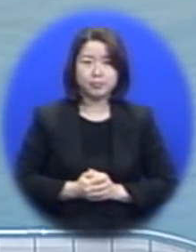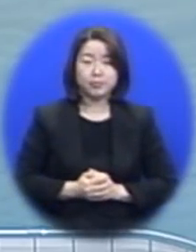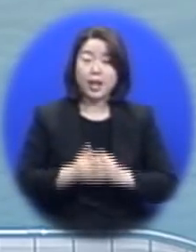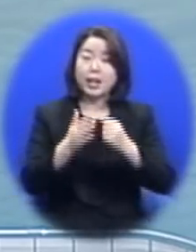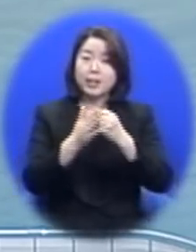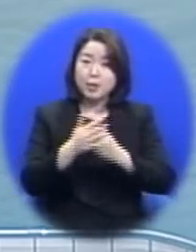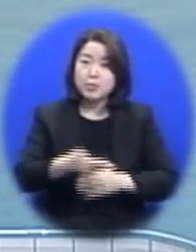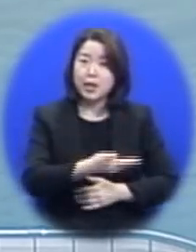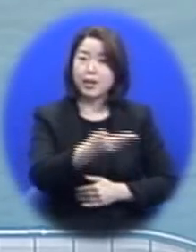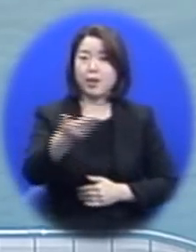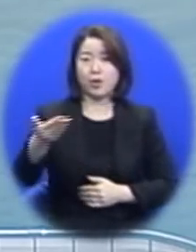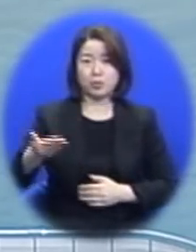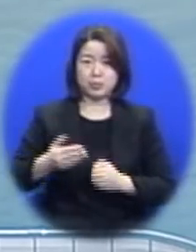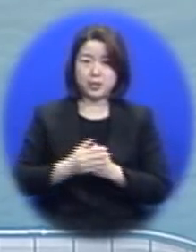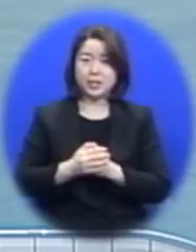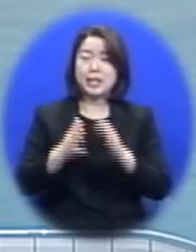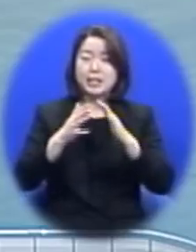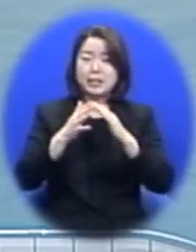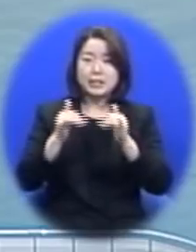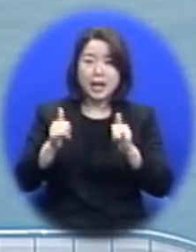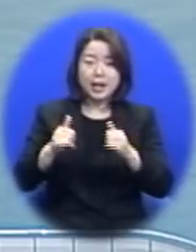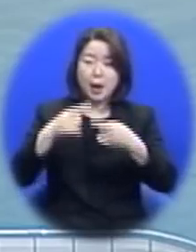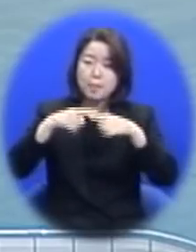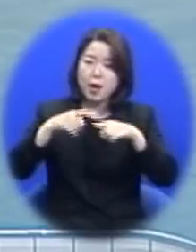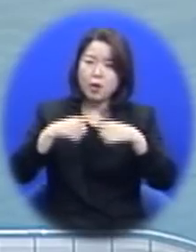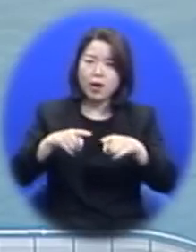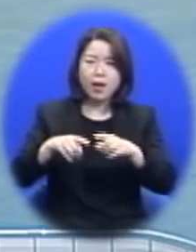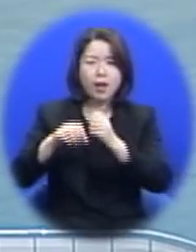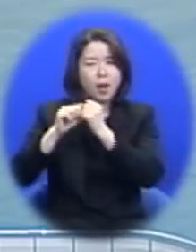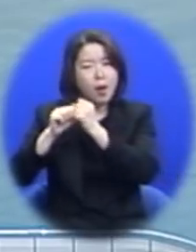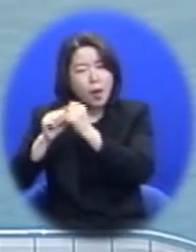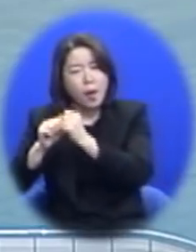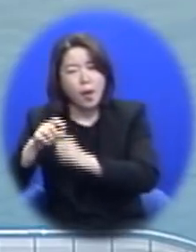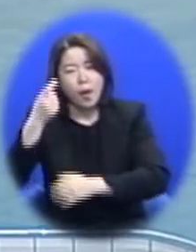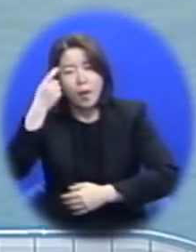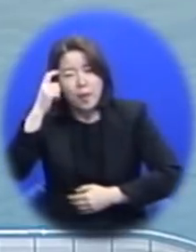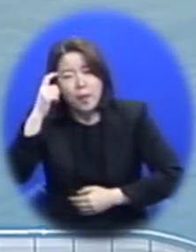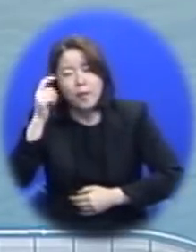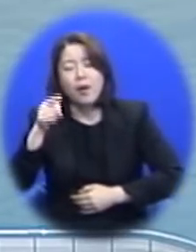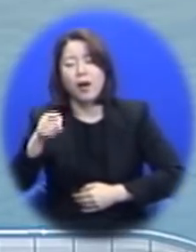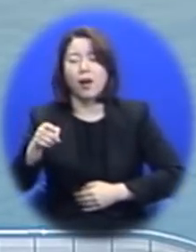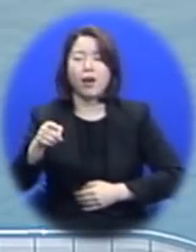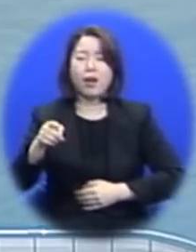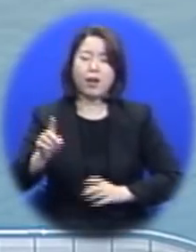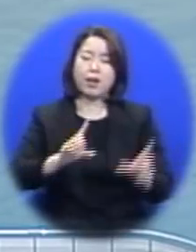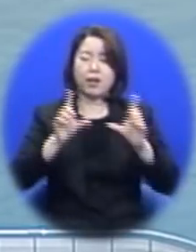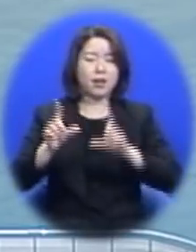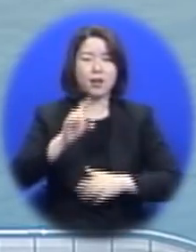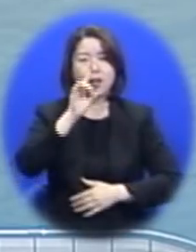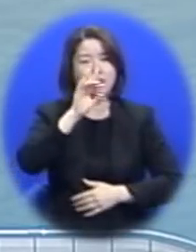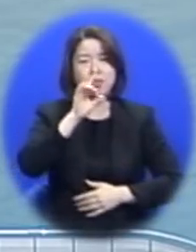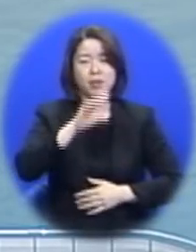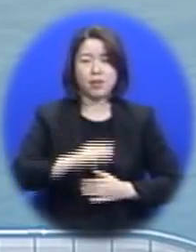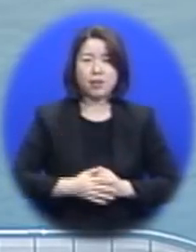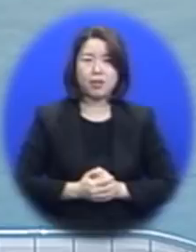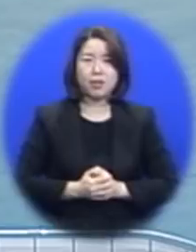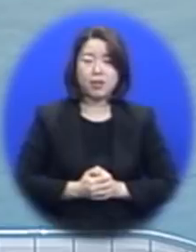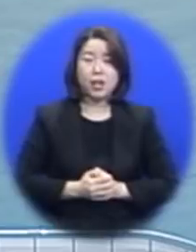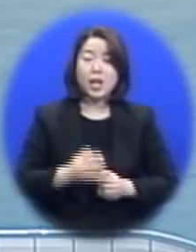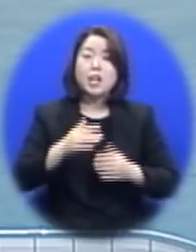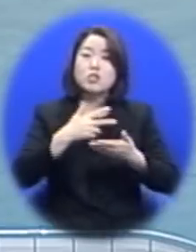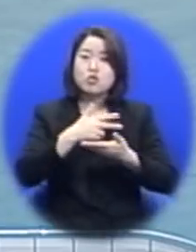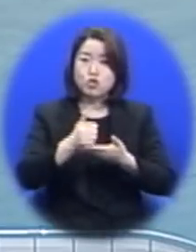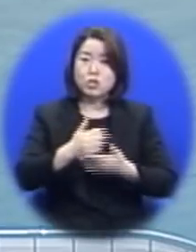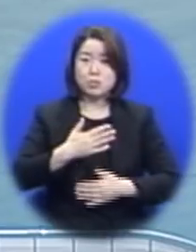그러므로 여러분들이 사람의 평가에 연연하고 거기에 목을 메고 살면 안 되는 거예요. 주님은 나를